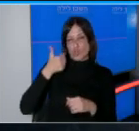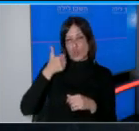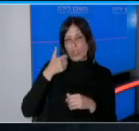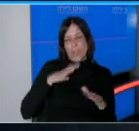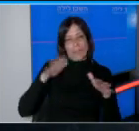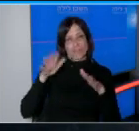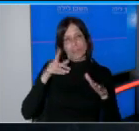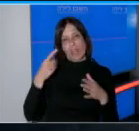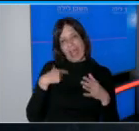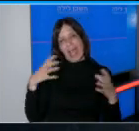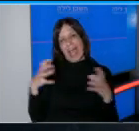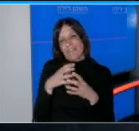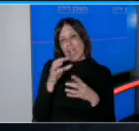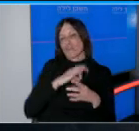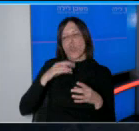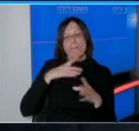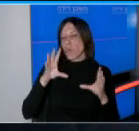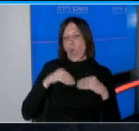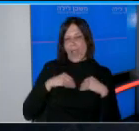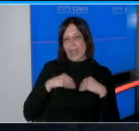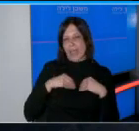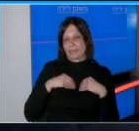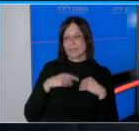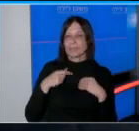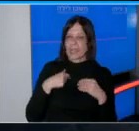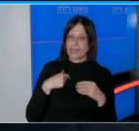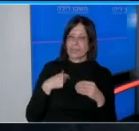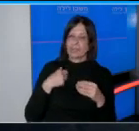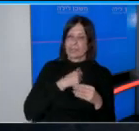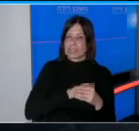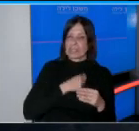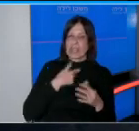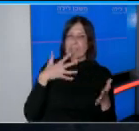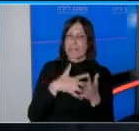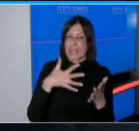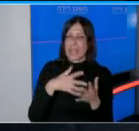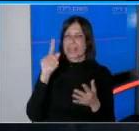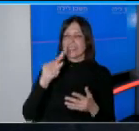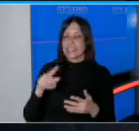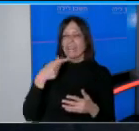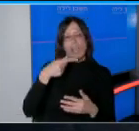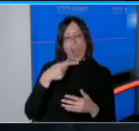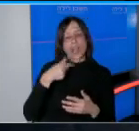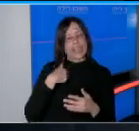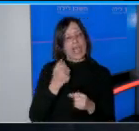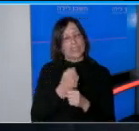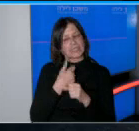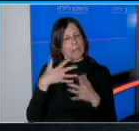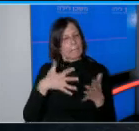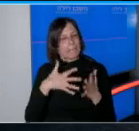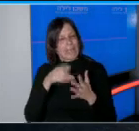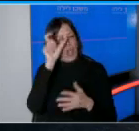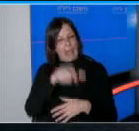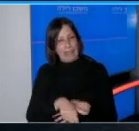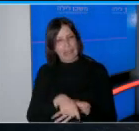שזה אולי... חברה שלנו לא מוכנה לזה עדיין, אבל... אני מצטער שביקרתי את זהבה גלאון. אני אוהב אותה ברמה האישית, ביקרתי אותה כפוליטיקאית, כי אני חושב